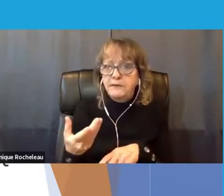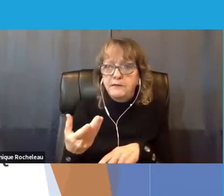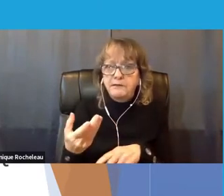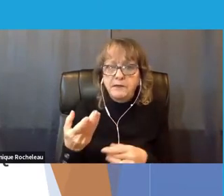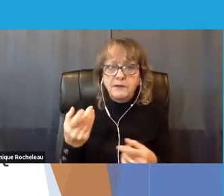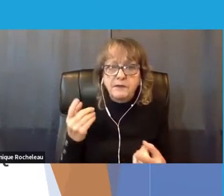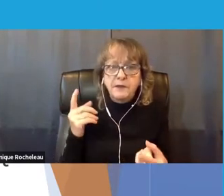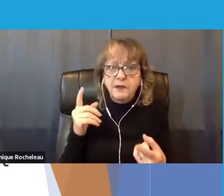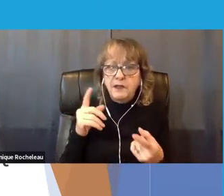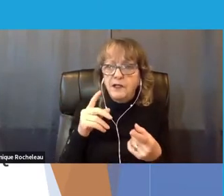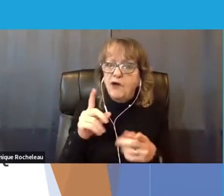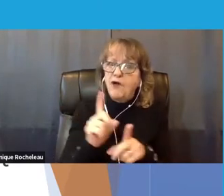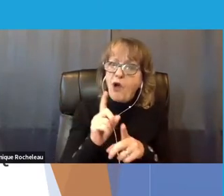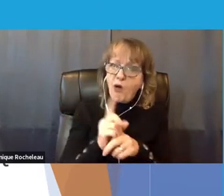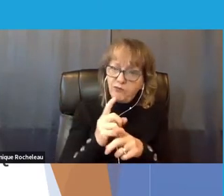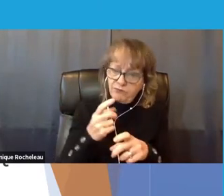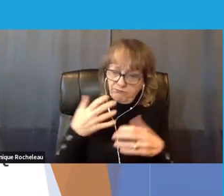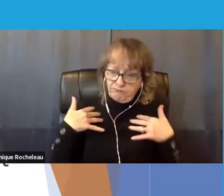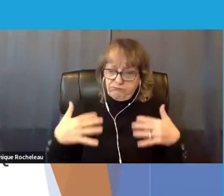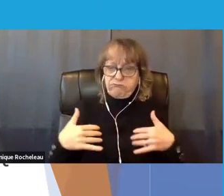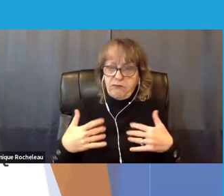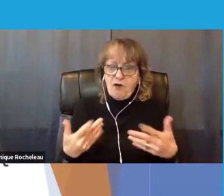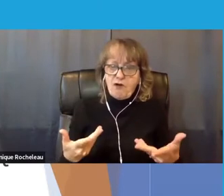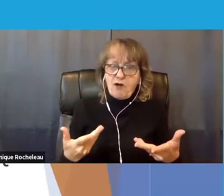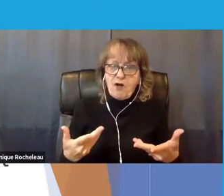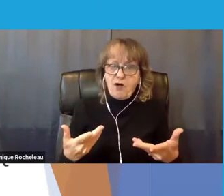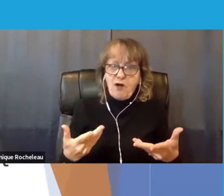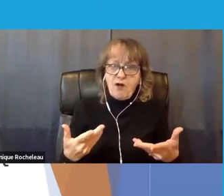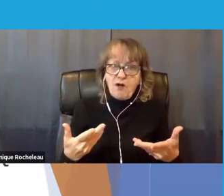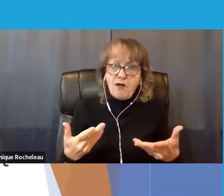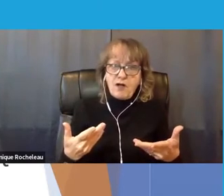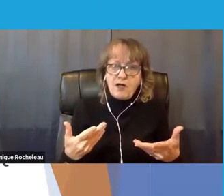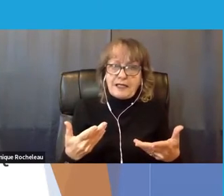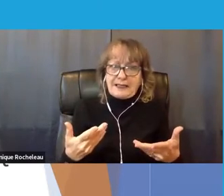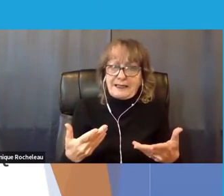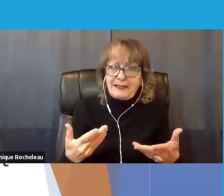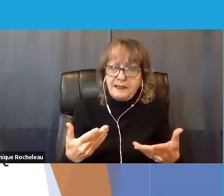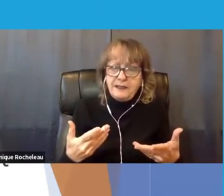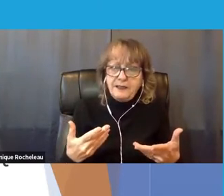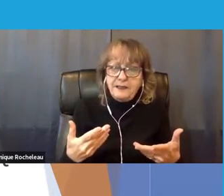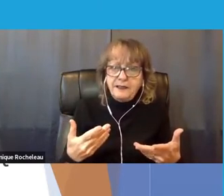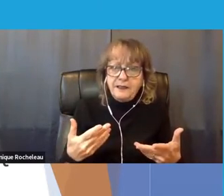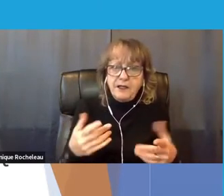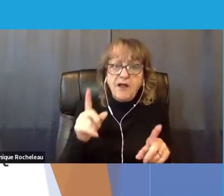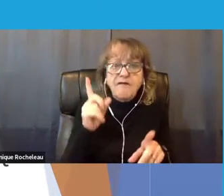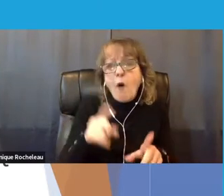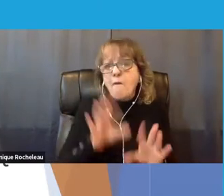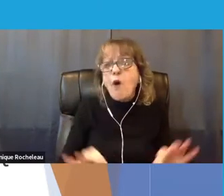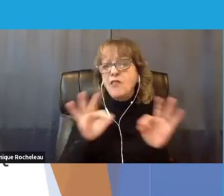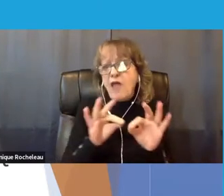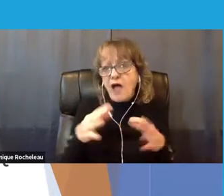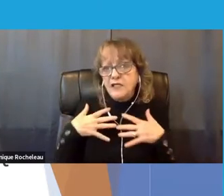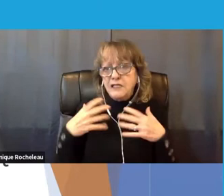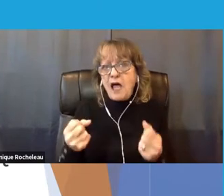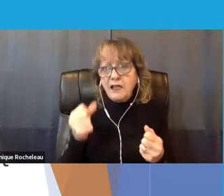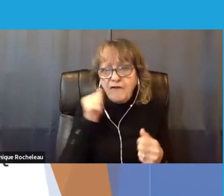a trait à la corporéité, donc droit à la sexualité, droit à la santé féminine, droit